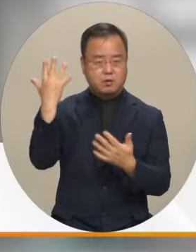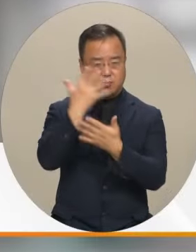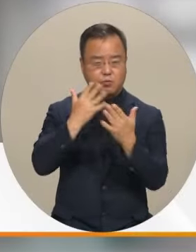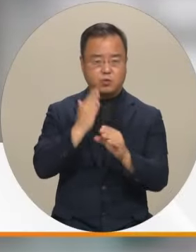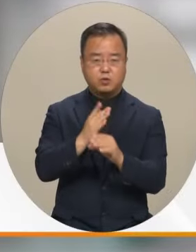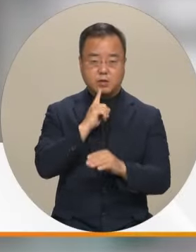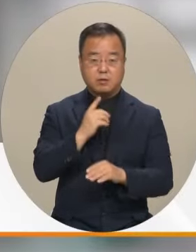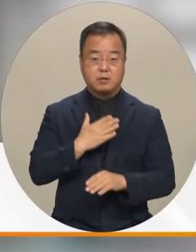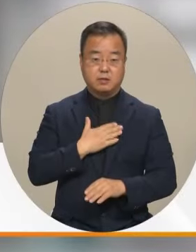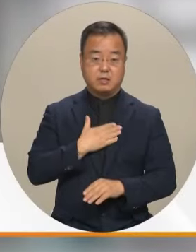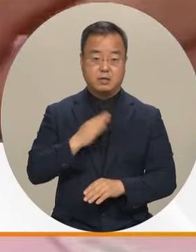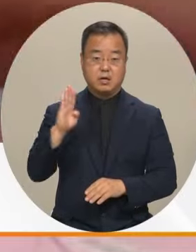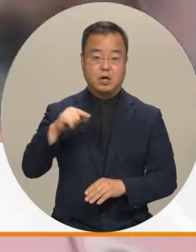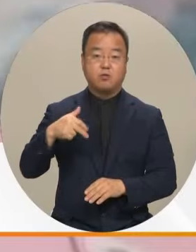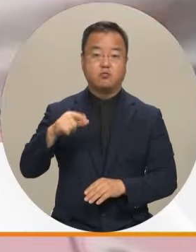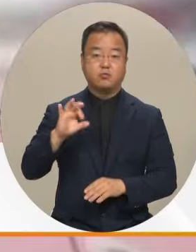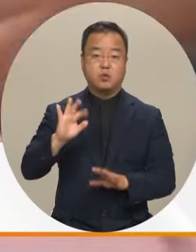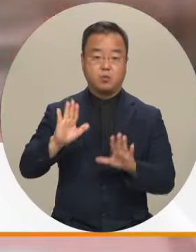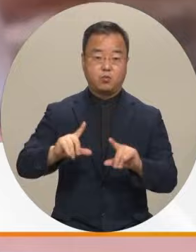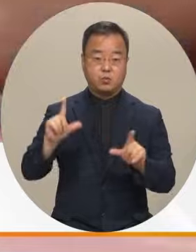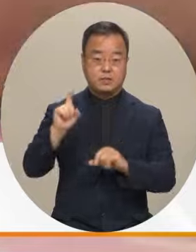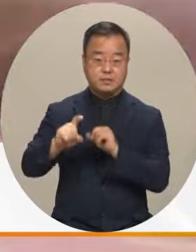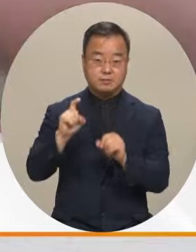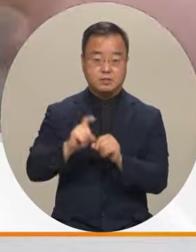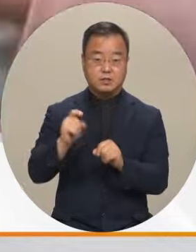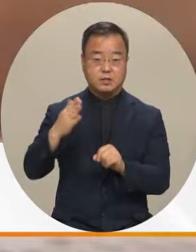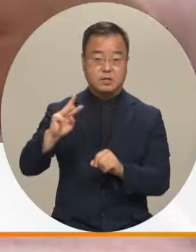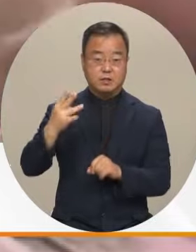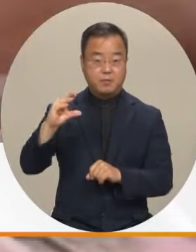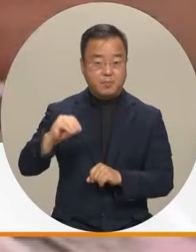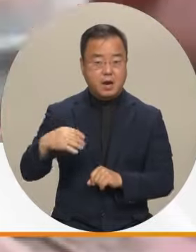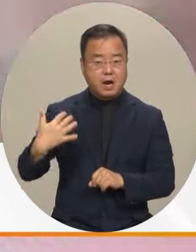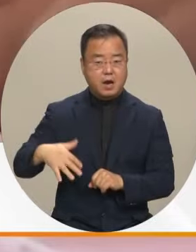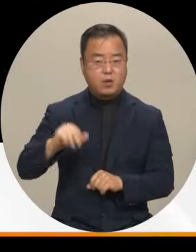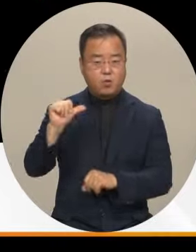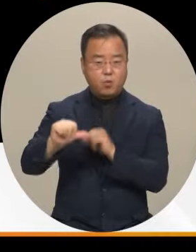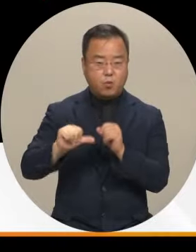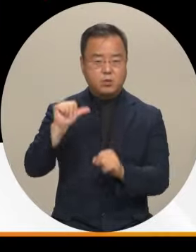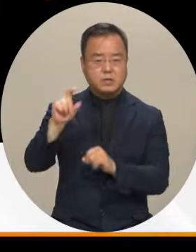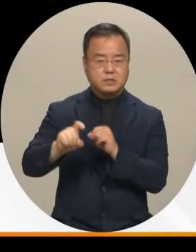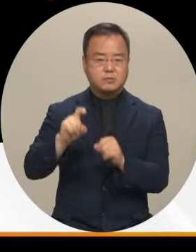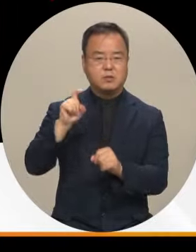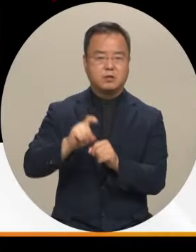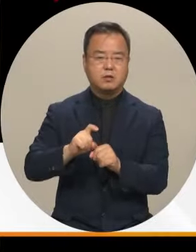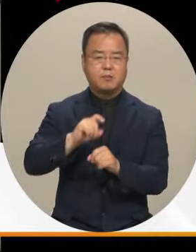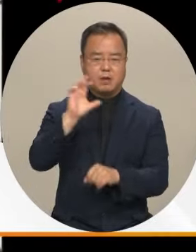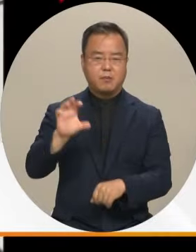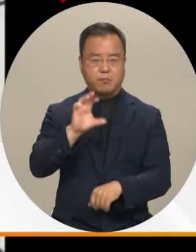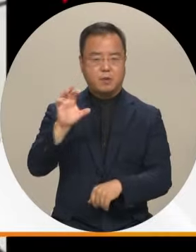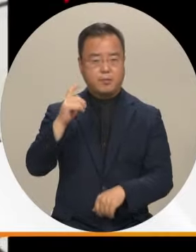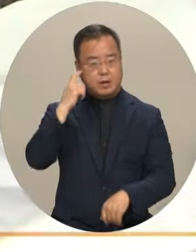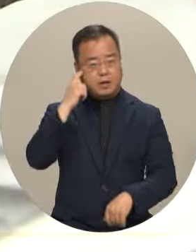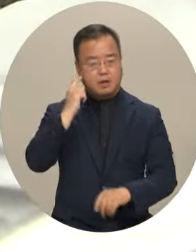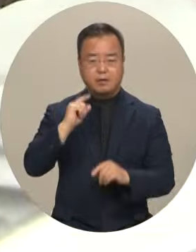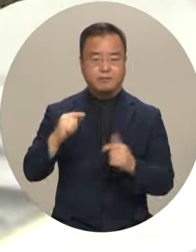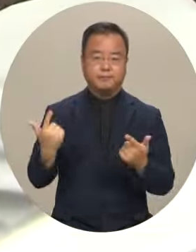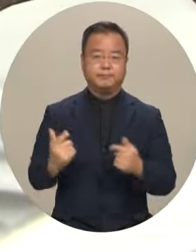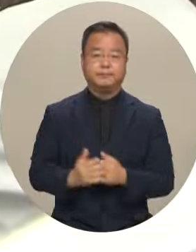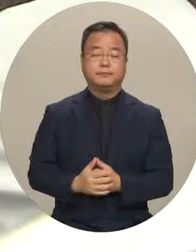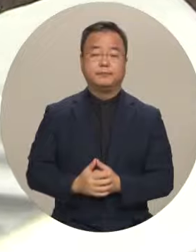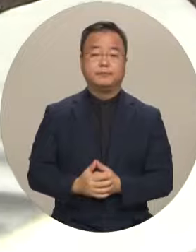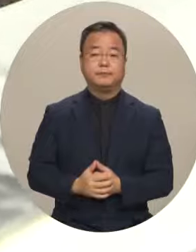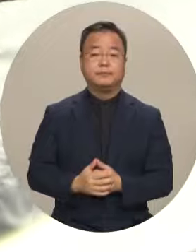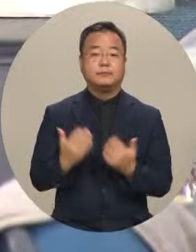차인데 300만 원이 안 된단다 5년 차에도 10년 차에도 제자리 로인 미래는 잘 상상이 안 되었습니다